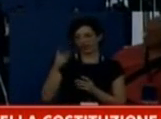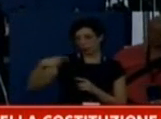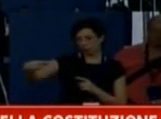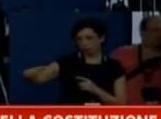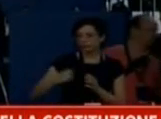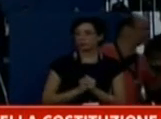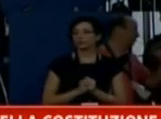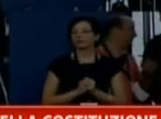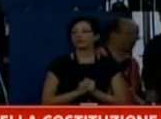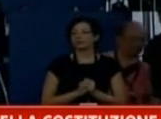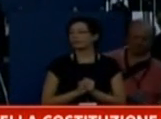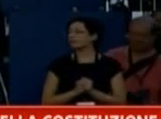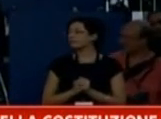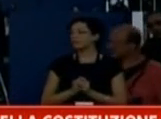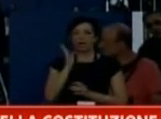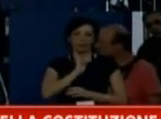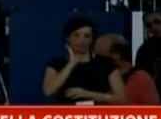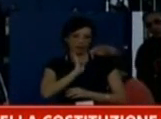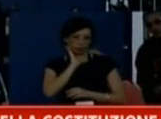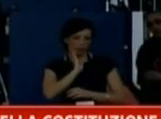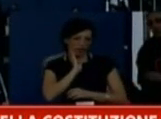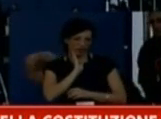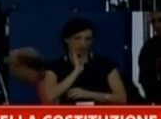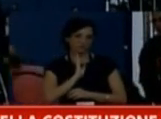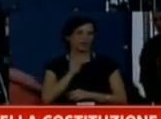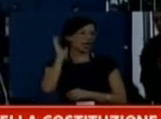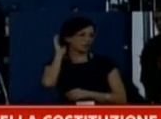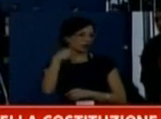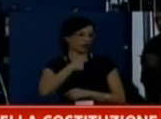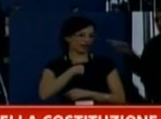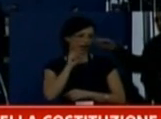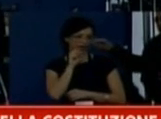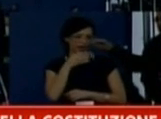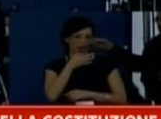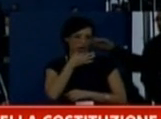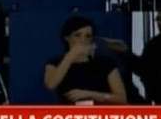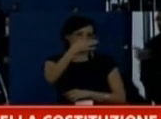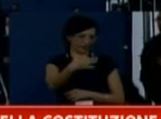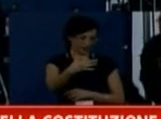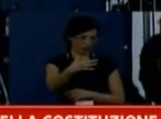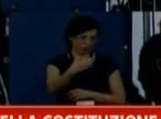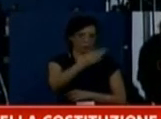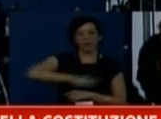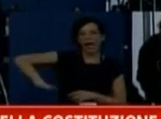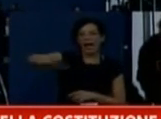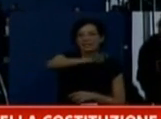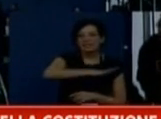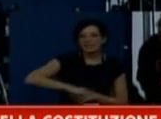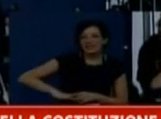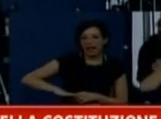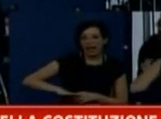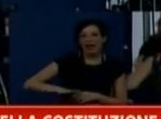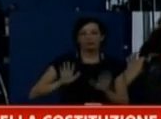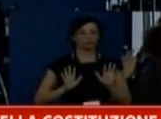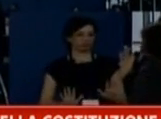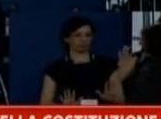No, scusate, abbiate pazienza, seguite il mio saggio consiglio. Noi siamo una piazza moderata e forte perché